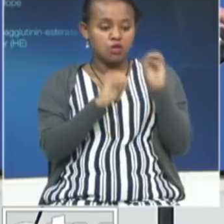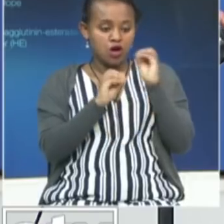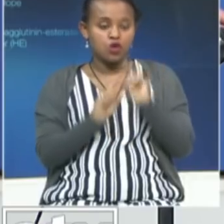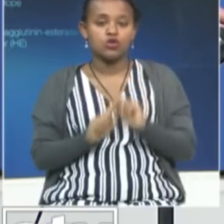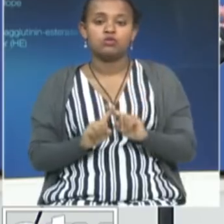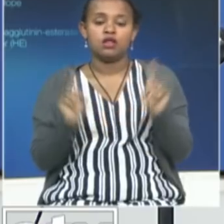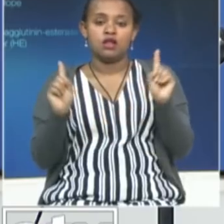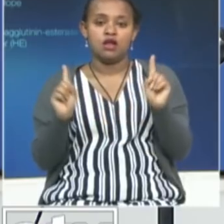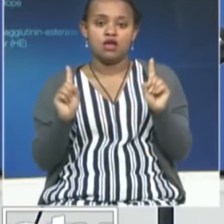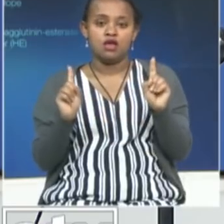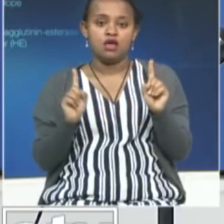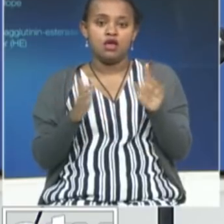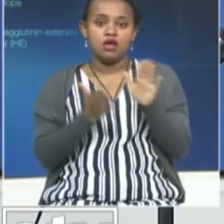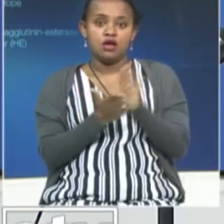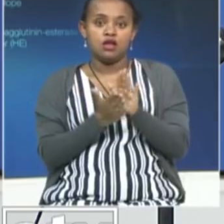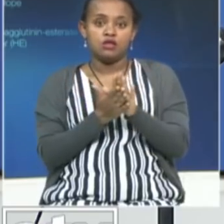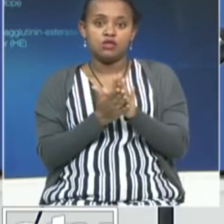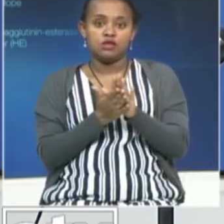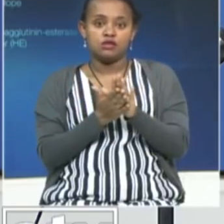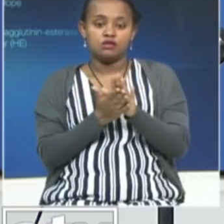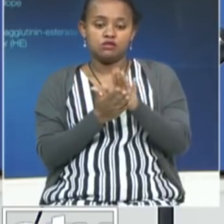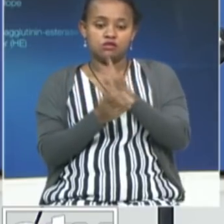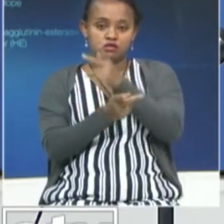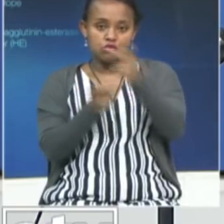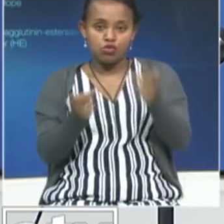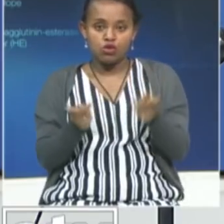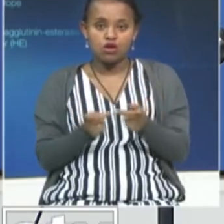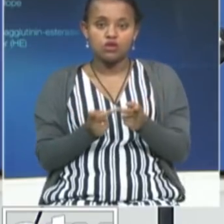በተለይ ከትምህርት ገበታቸው